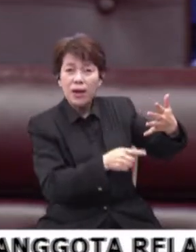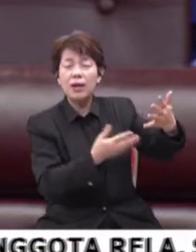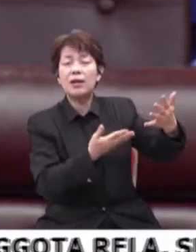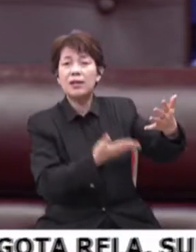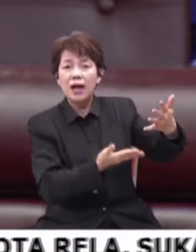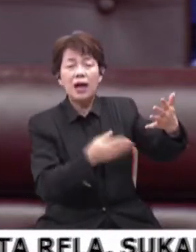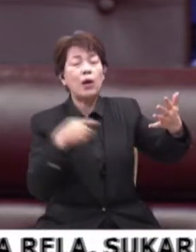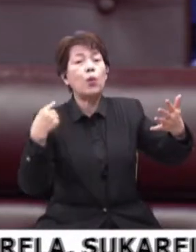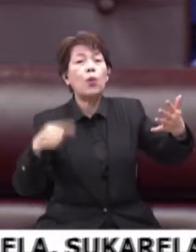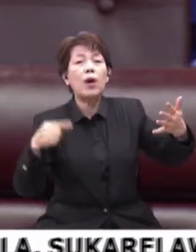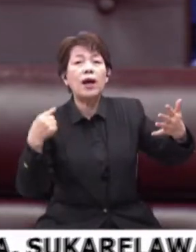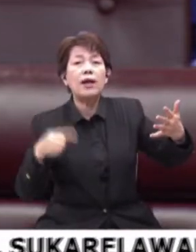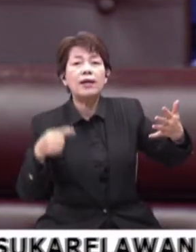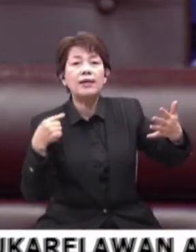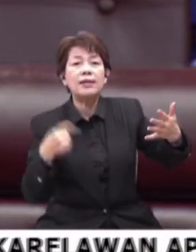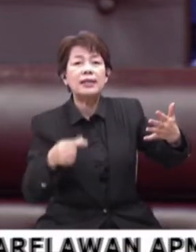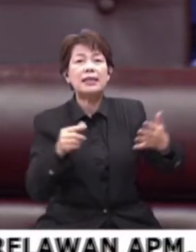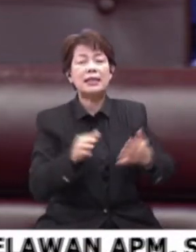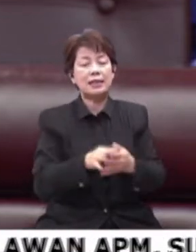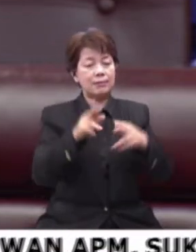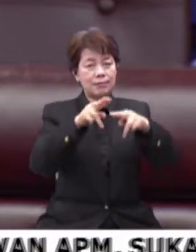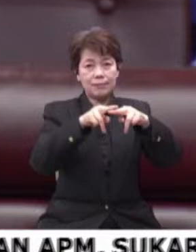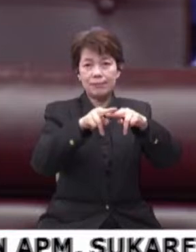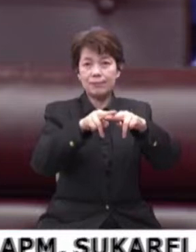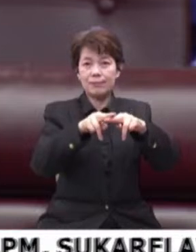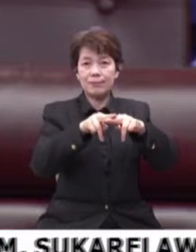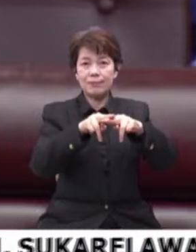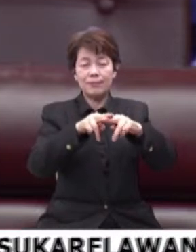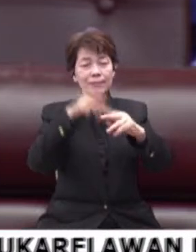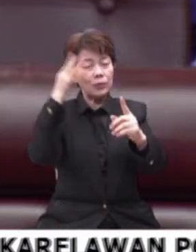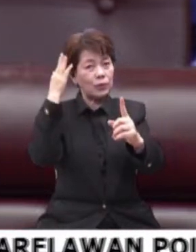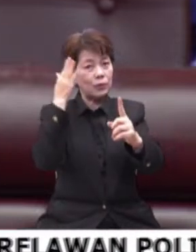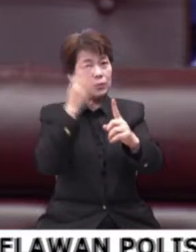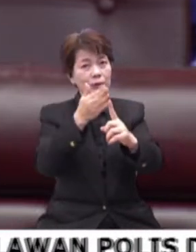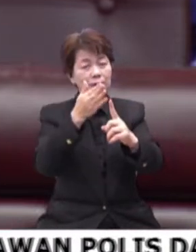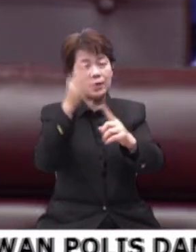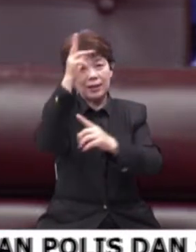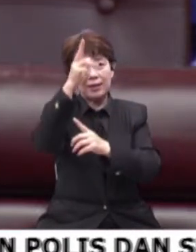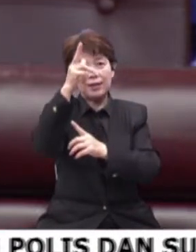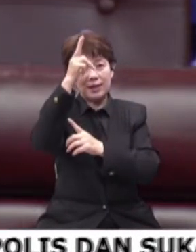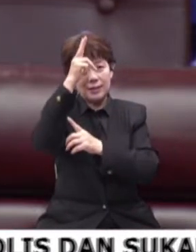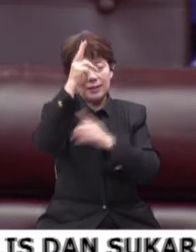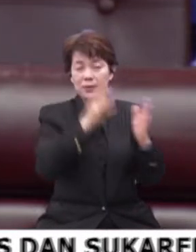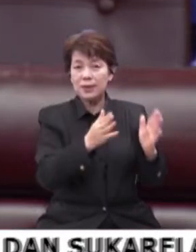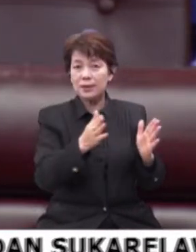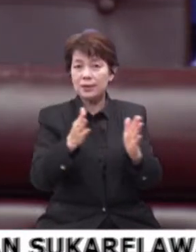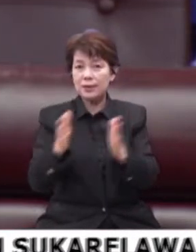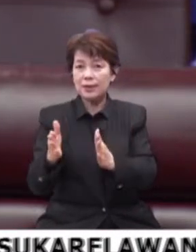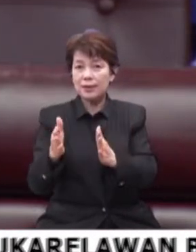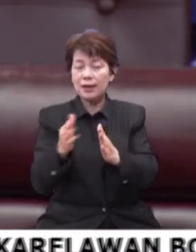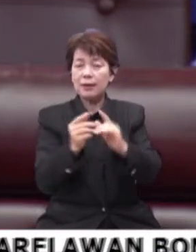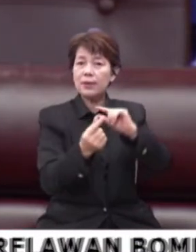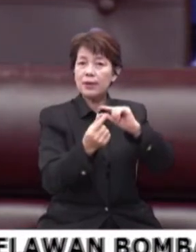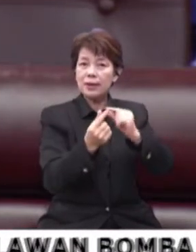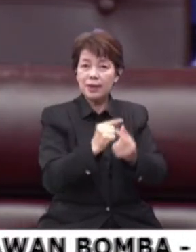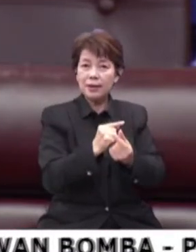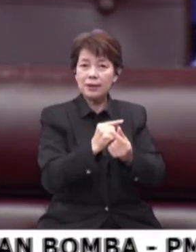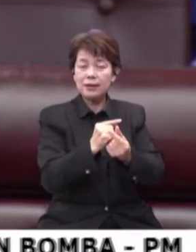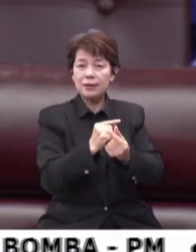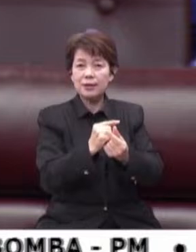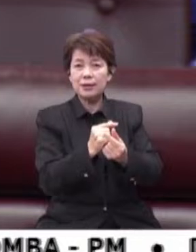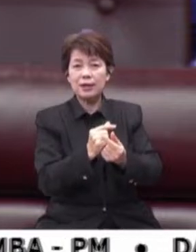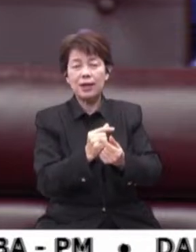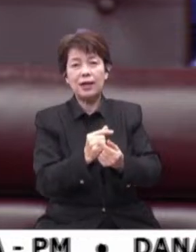quality pengangkutan awam rel untuk tujuan ini kerjaan merancang untuk menggantikan stok kereta api